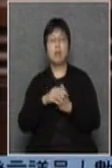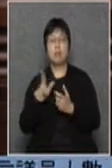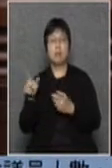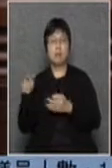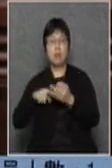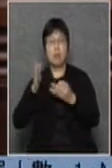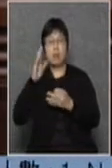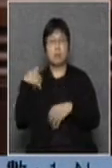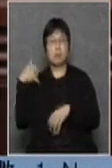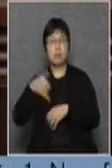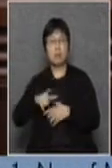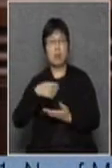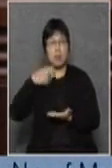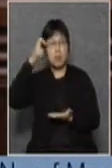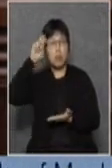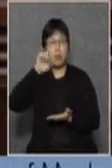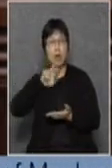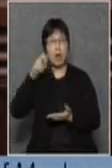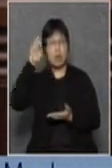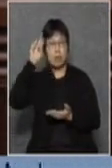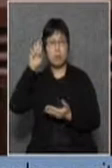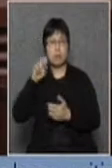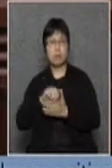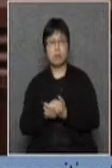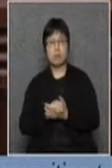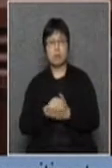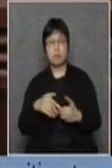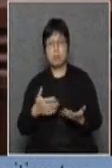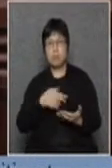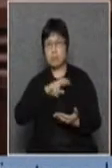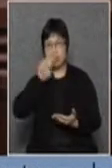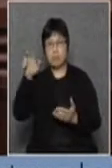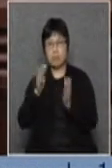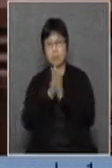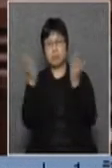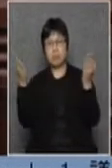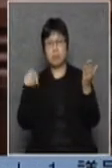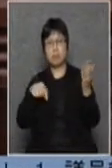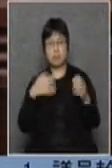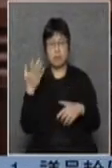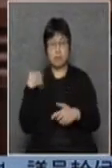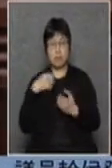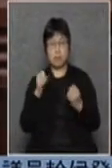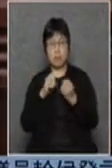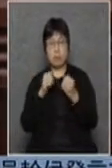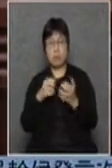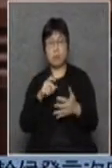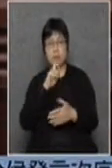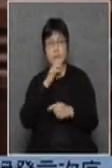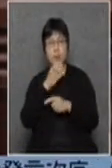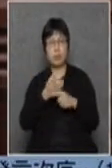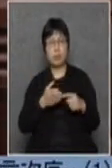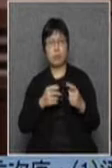話：喂，我而家考慮，我考慮啫。啊，其實今日我哋睇到報紙講咧，其實當日嘅會議咧，其實有一半